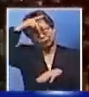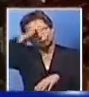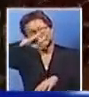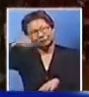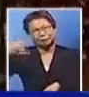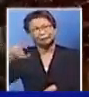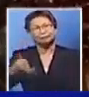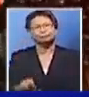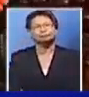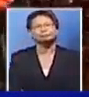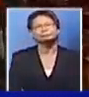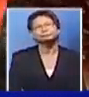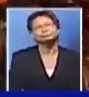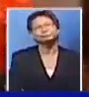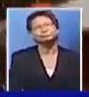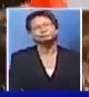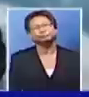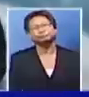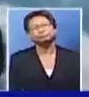Putrajaya.